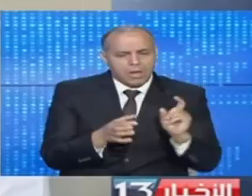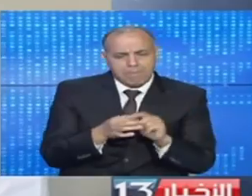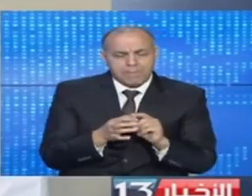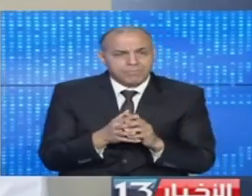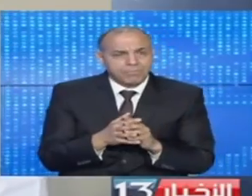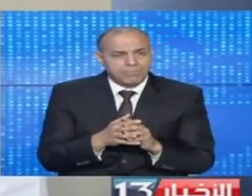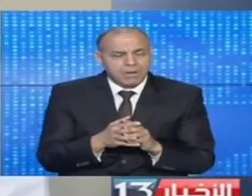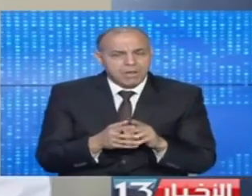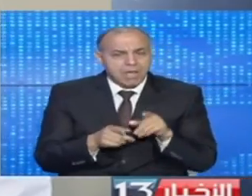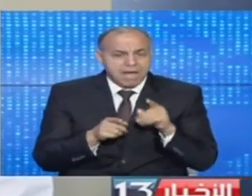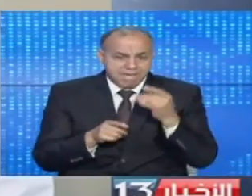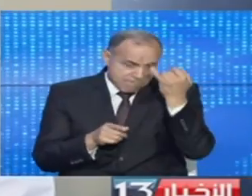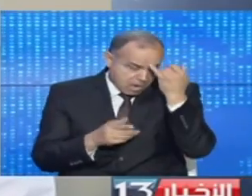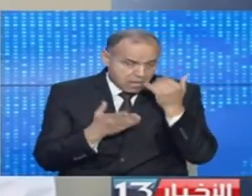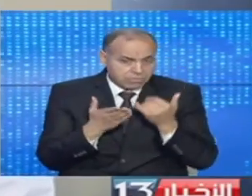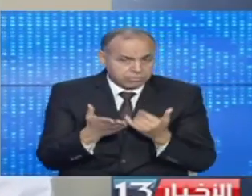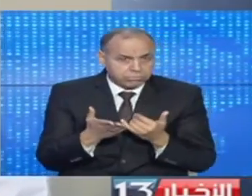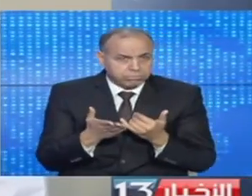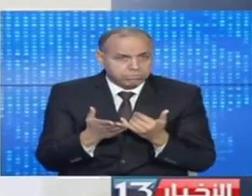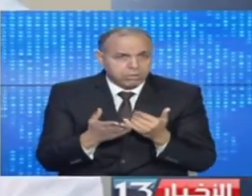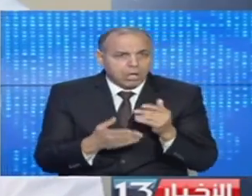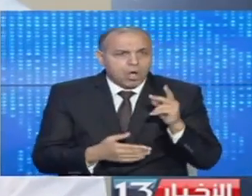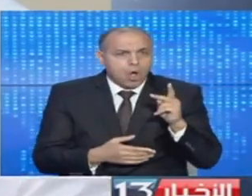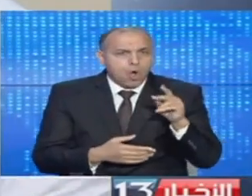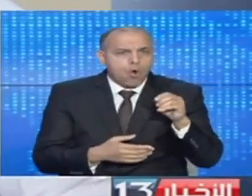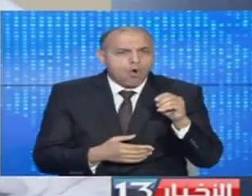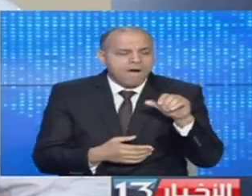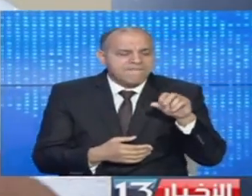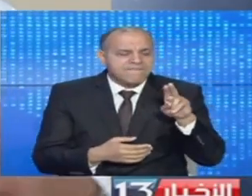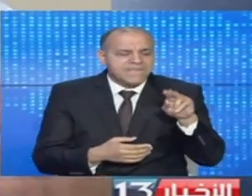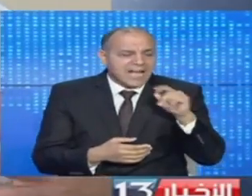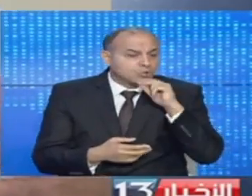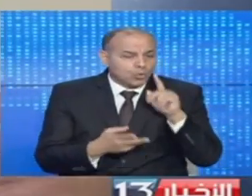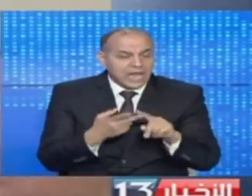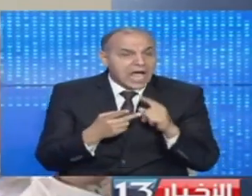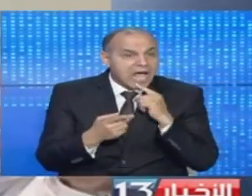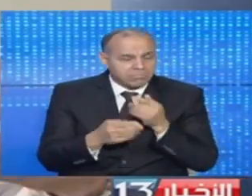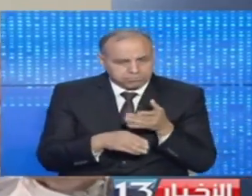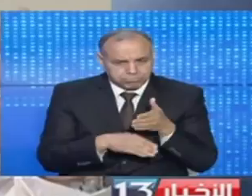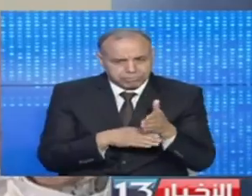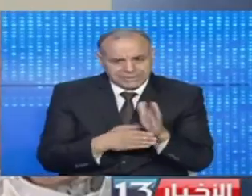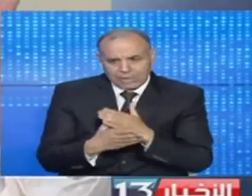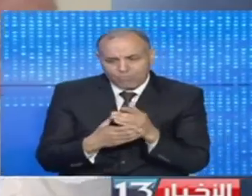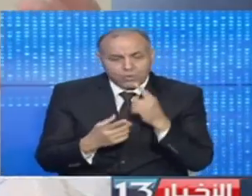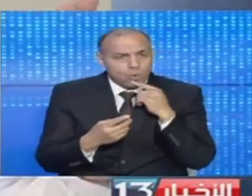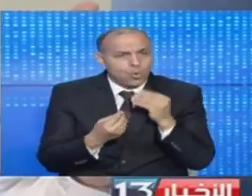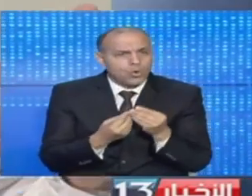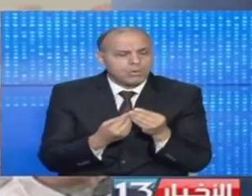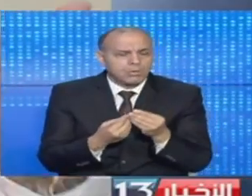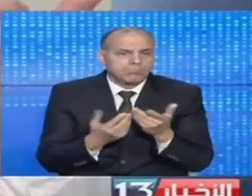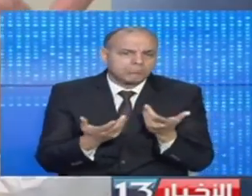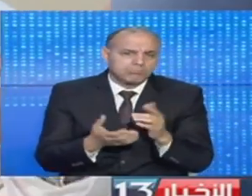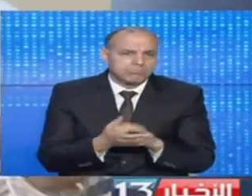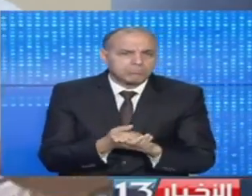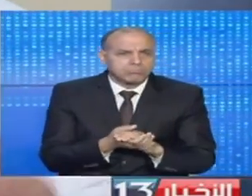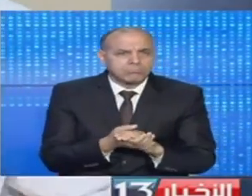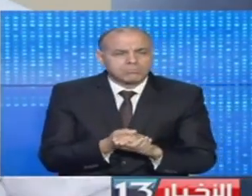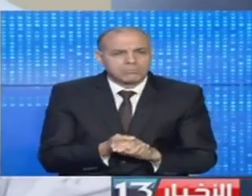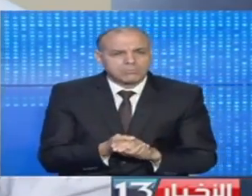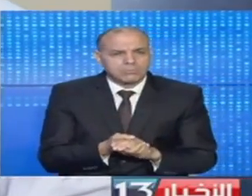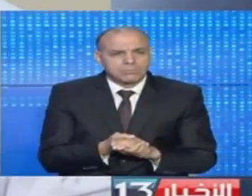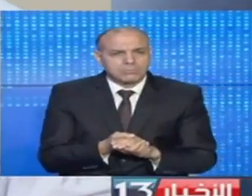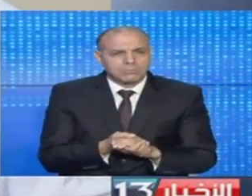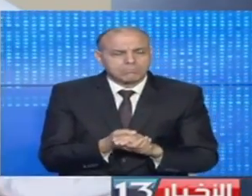عملوا المبادره هذه سماها كوبا ياتي ما قلت لكم عنها توفير عدد ممكن معناها